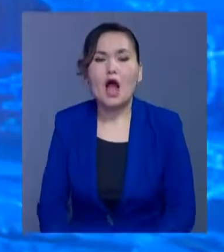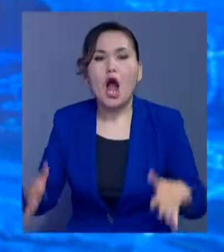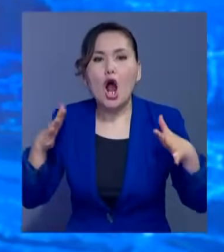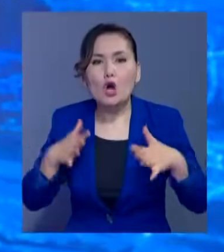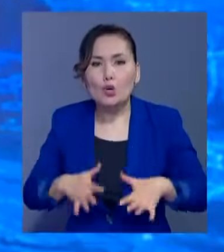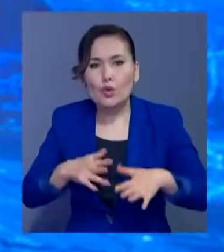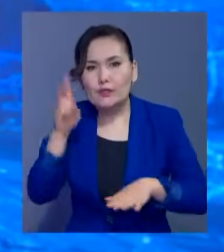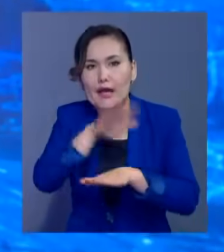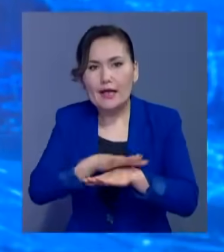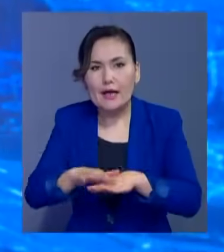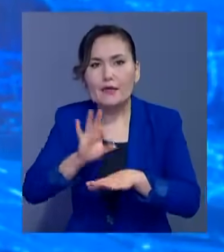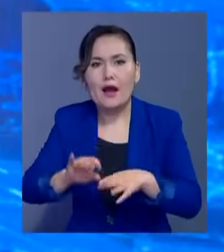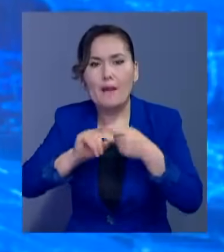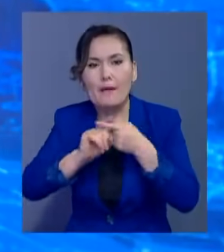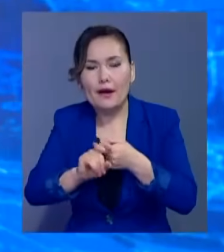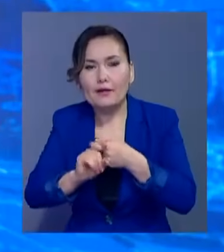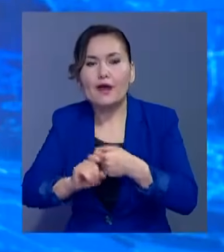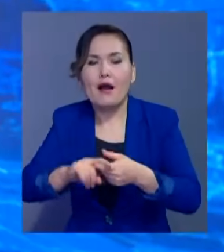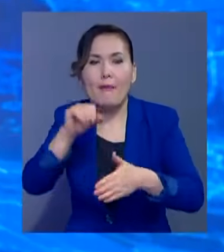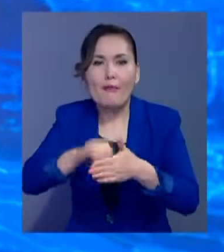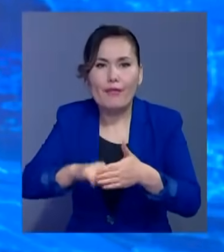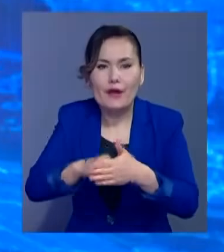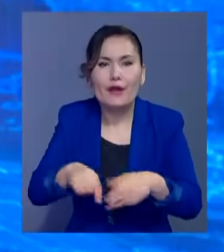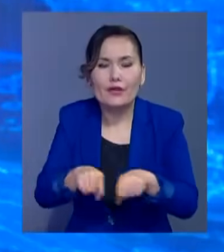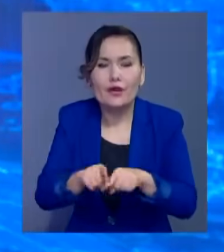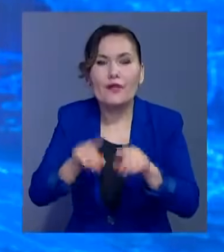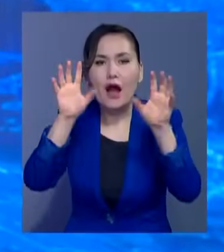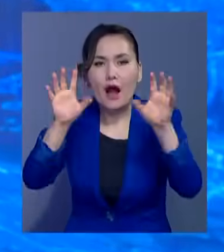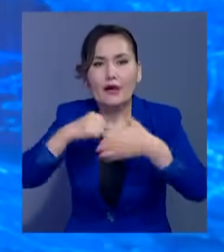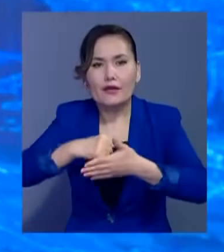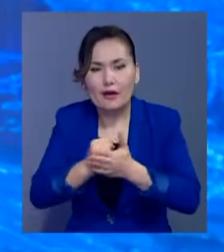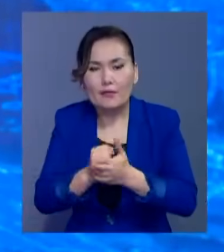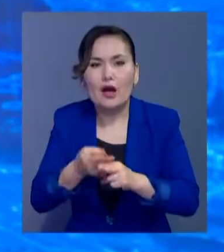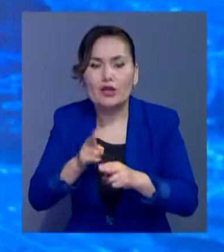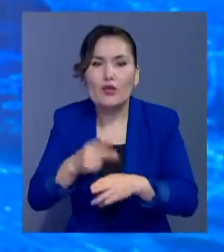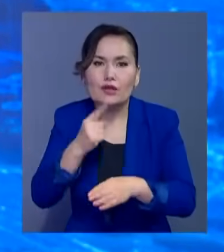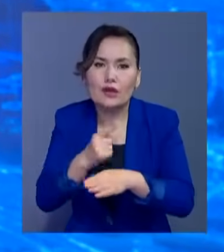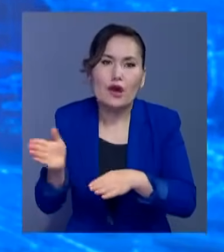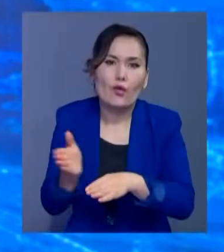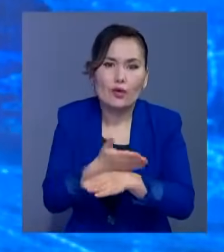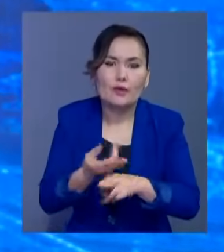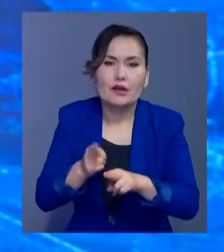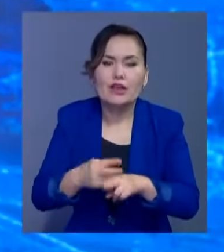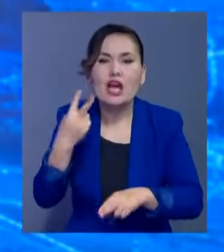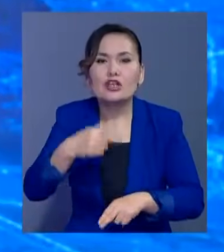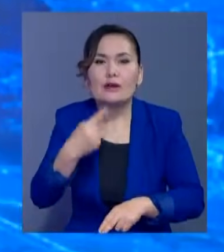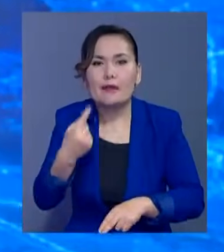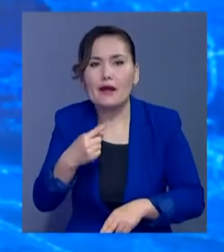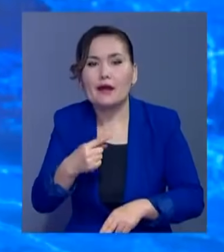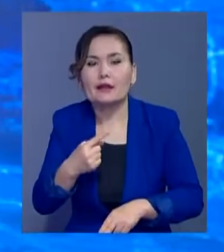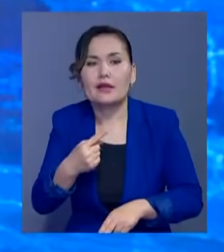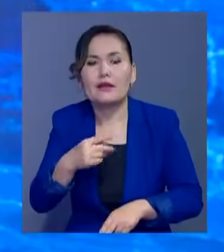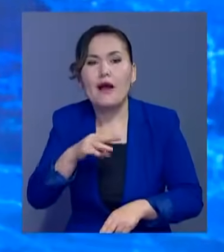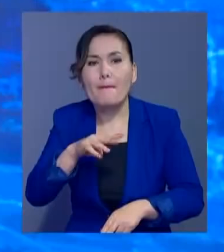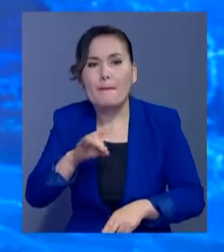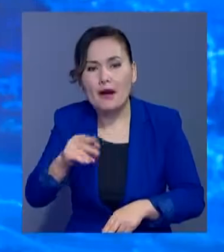Грузия елінде де коронавирус індетіне байланысты қабылданған шаралар жеңілдетіле бастады. Елде төтенше жағдай 21 наурызда